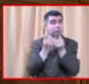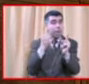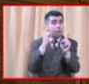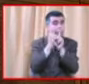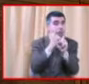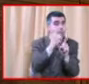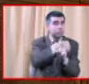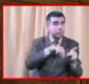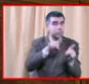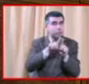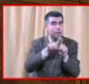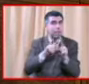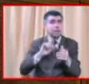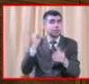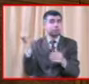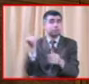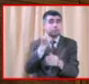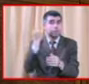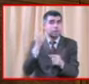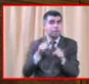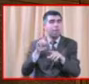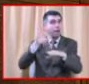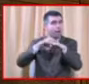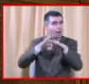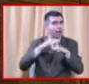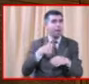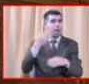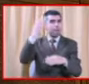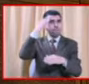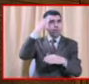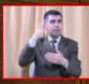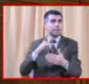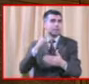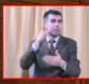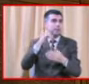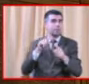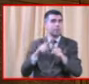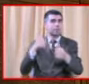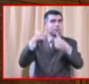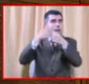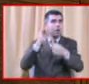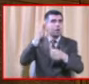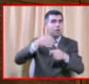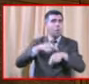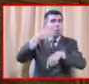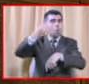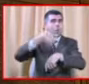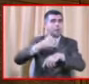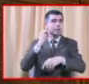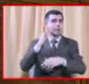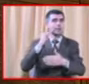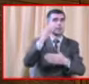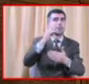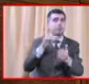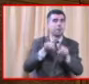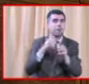اجل انه اي تاخر تنبهونا كذلك باش نكونوا في الموعد وباش نقوموا بالالتزامات ديالنا في الاجالات اللي حددناها،